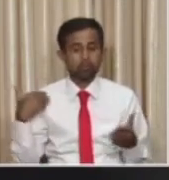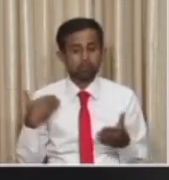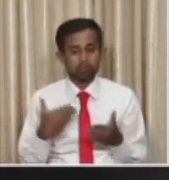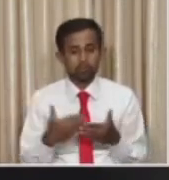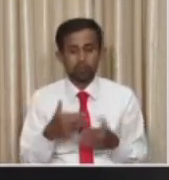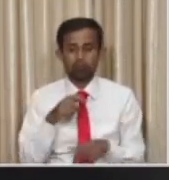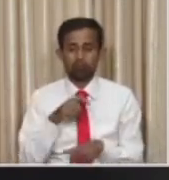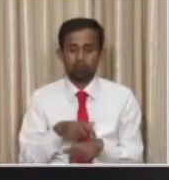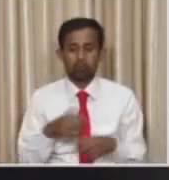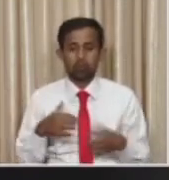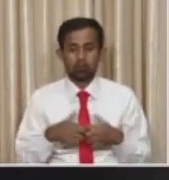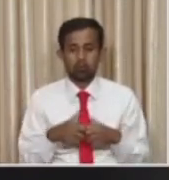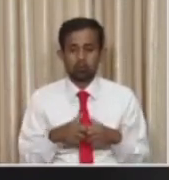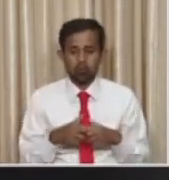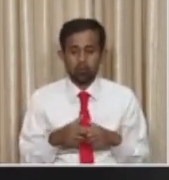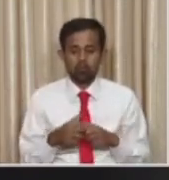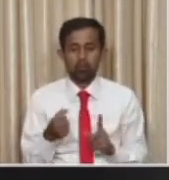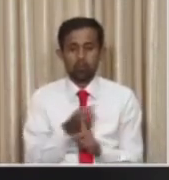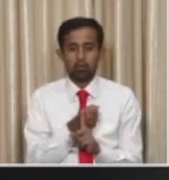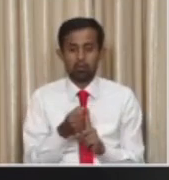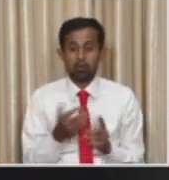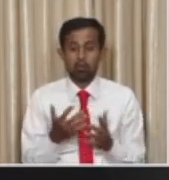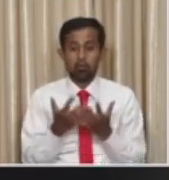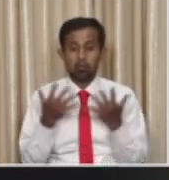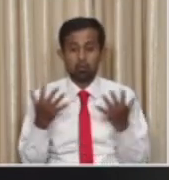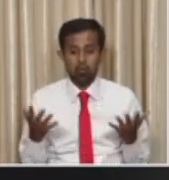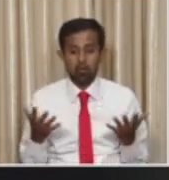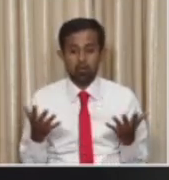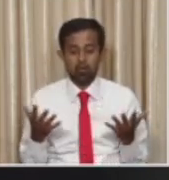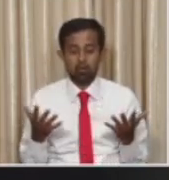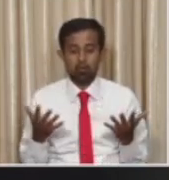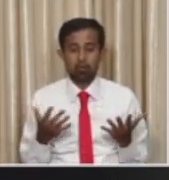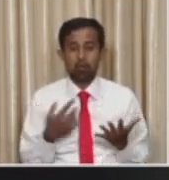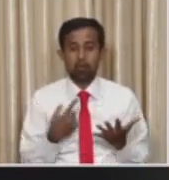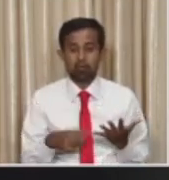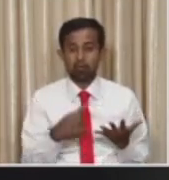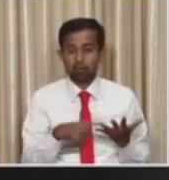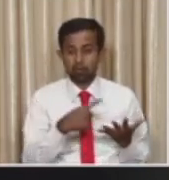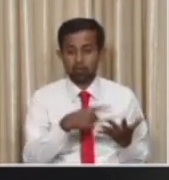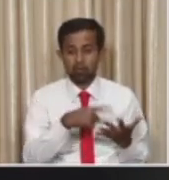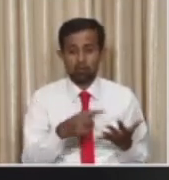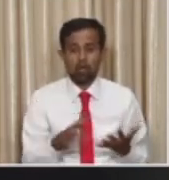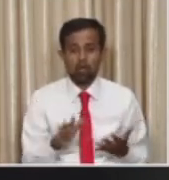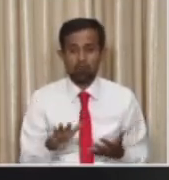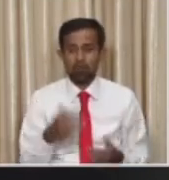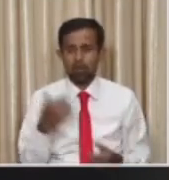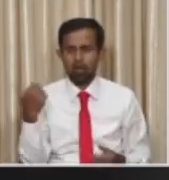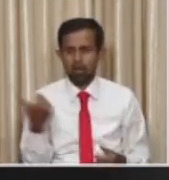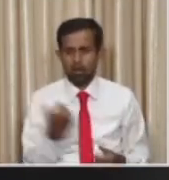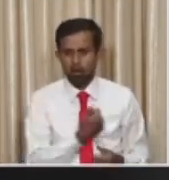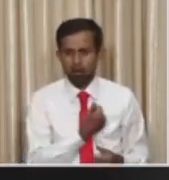ඇති වෙච්ච තත්ත්වයක්. මීට බලපාපු විශාල හේතු රාශියක් තියෙනවා. අලුත්